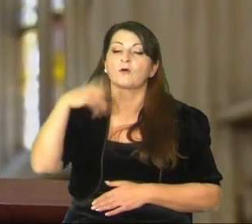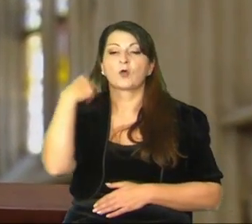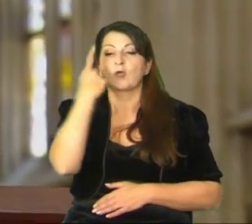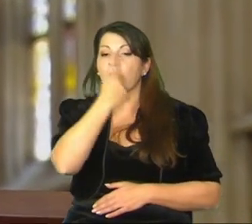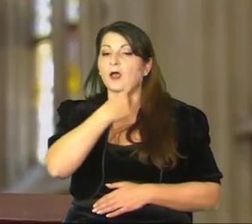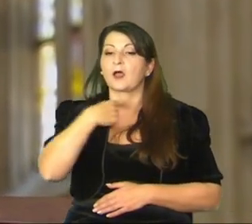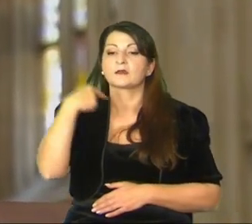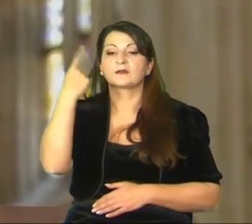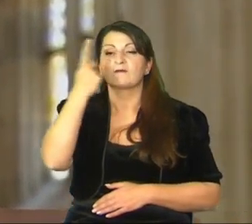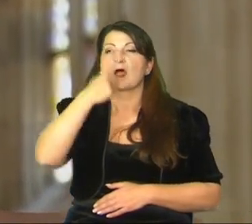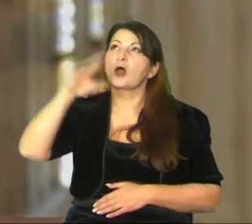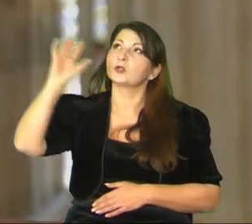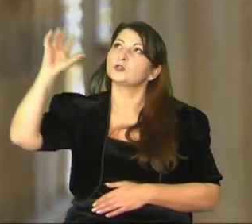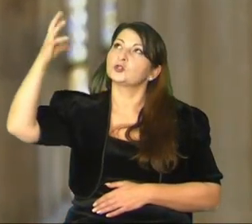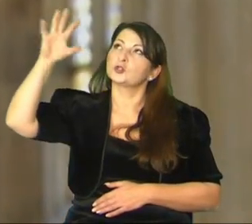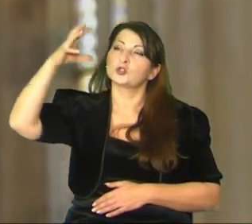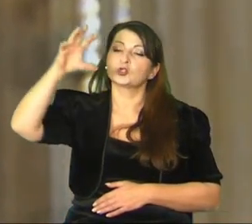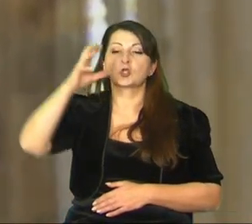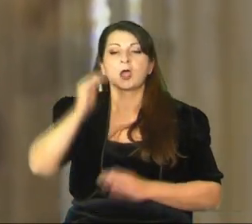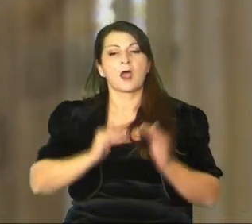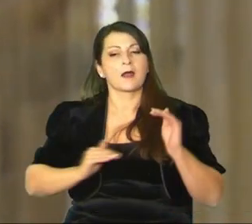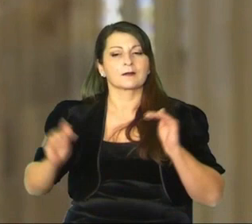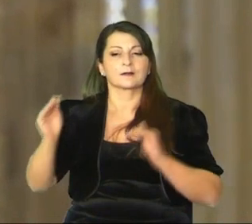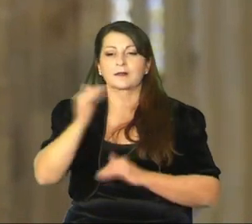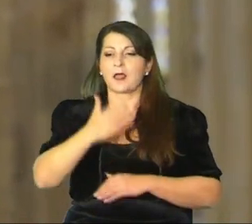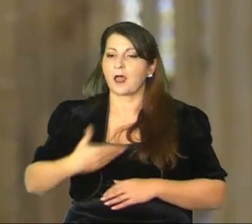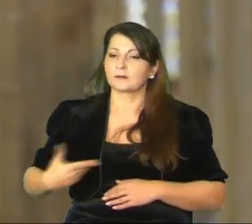tvár nech žiari nad nami,